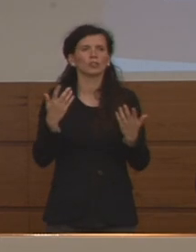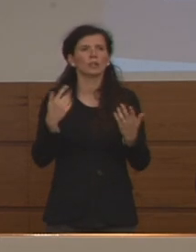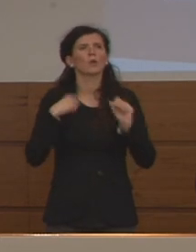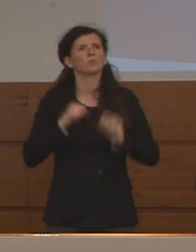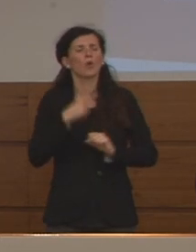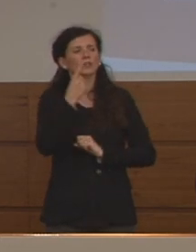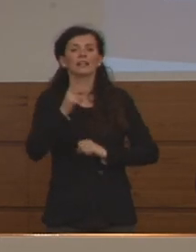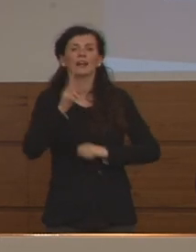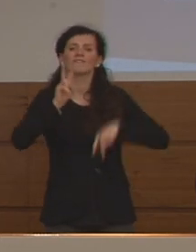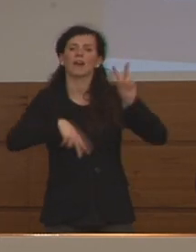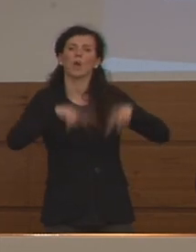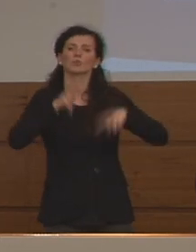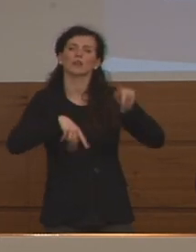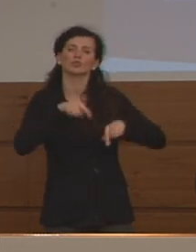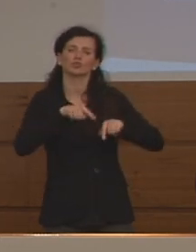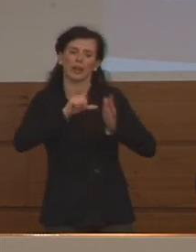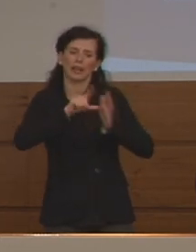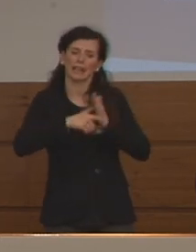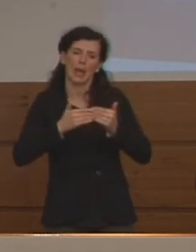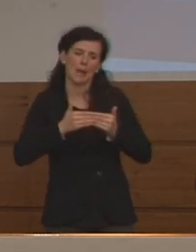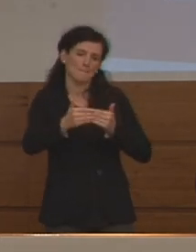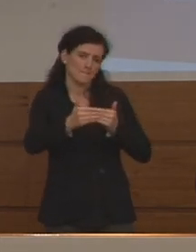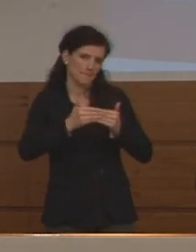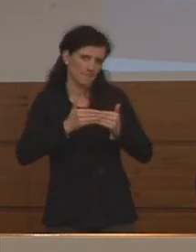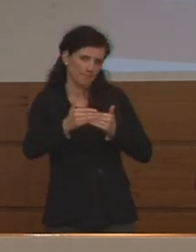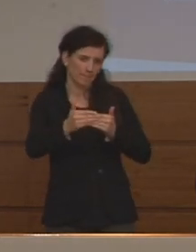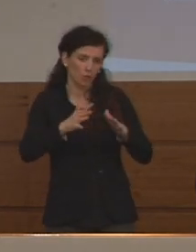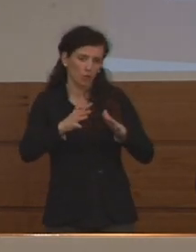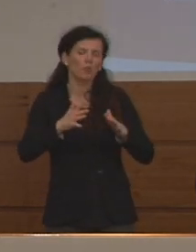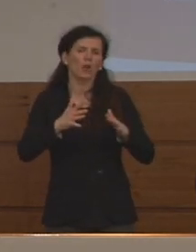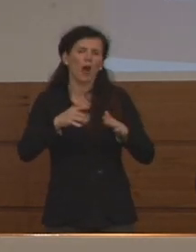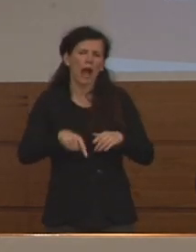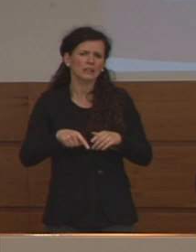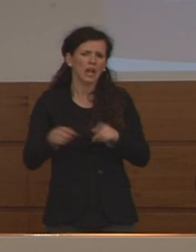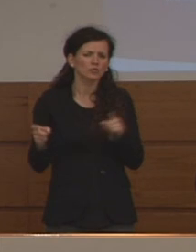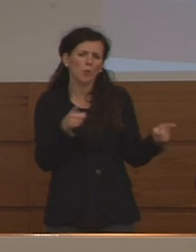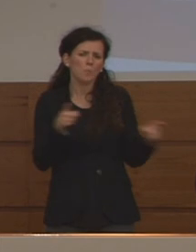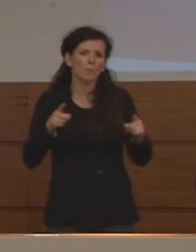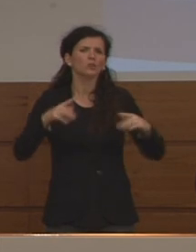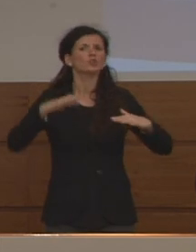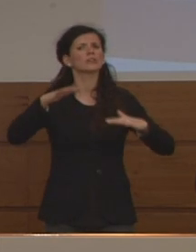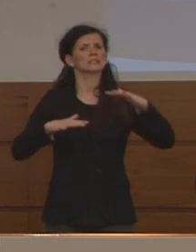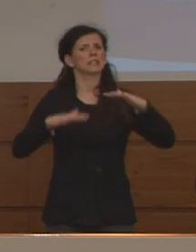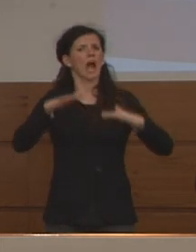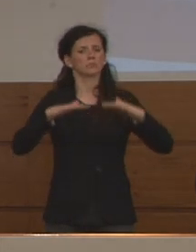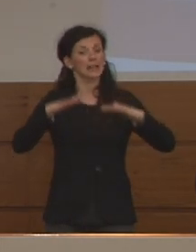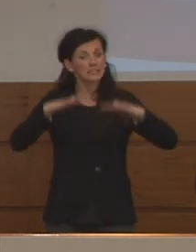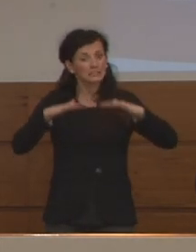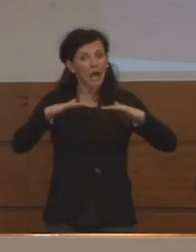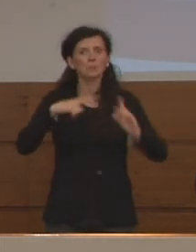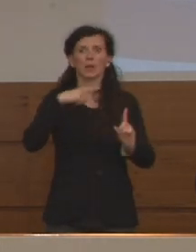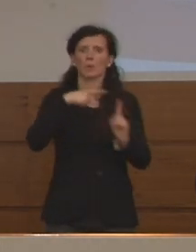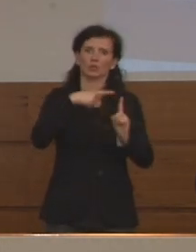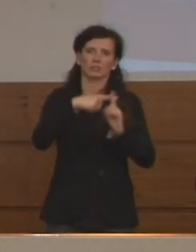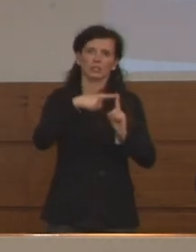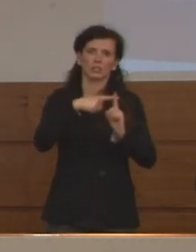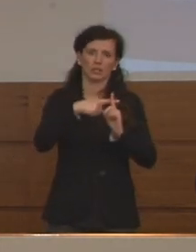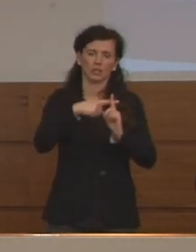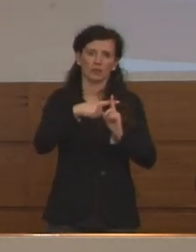che è quella che ha più senso fare stiamo in una situazione di stabilità in senso positivo e io questo